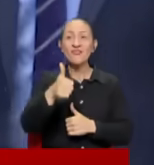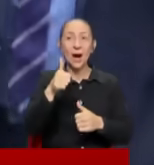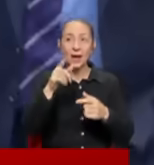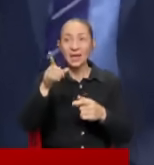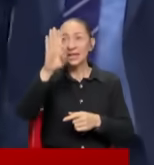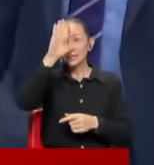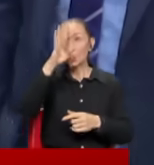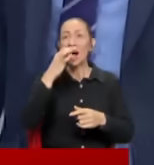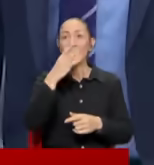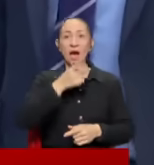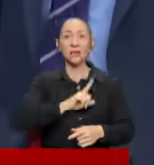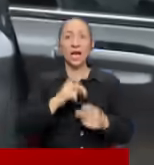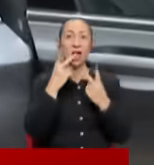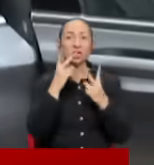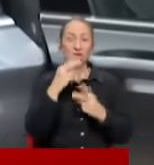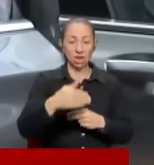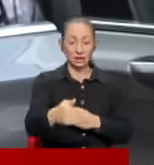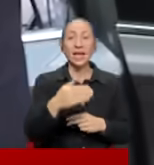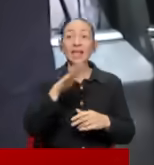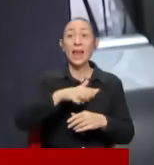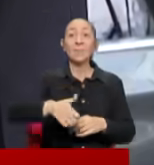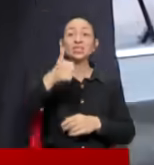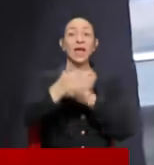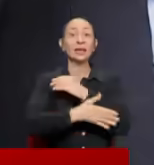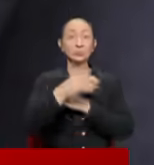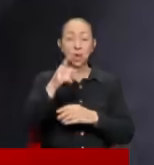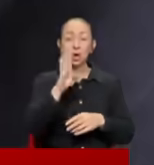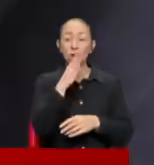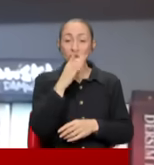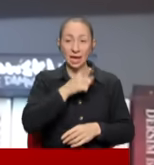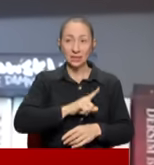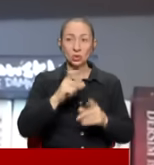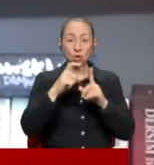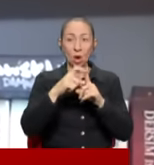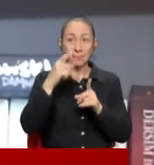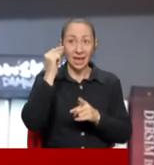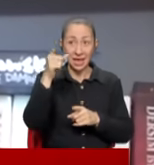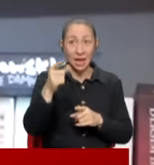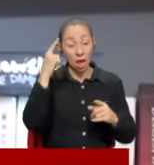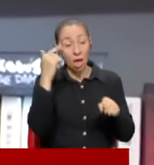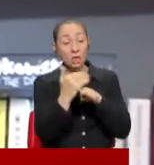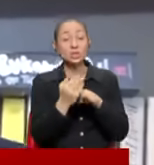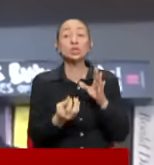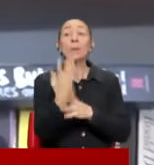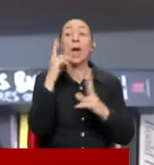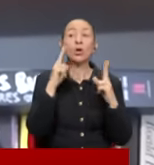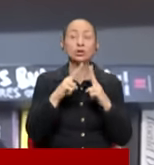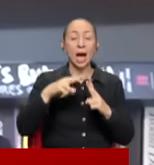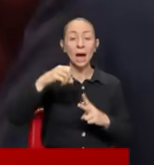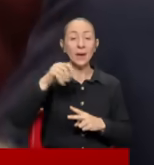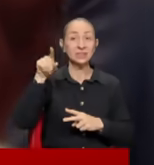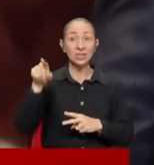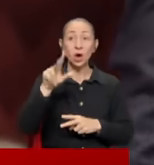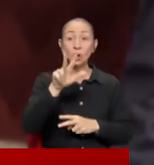de İstanbul ve Ankara adaylarını açıklayacak. Genel Başkan Vekili Kocaeli adayı Doğan Aydal, uzlaşı çıkmayan görüşmelerde AK